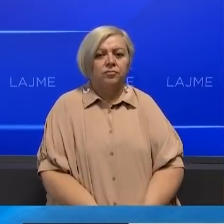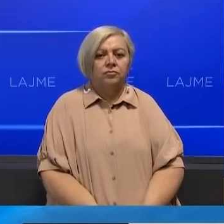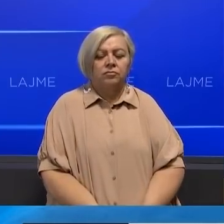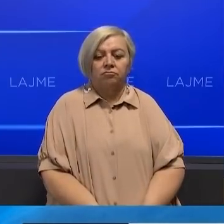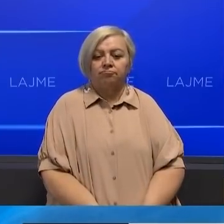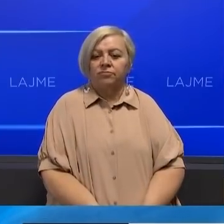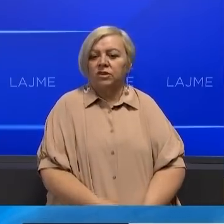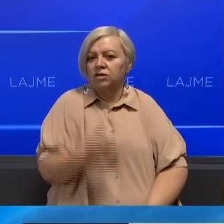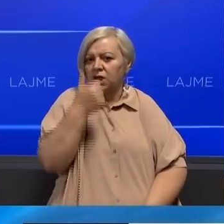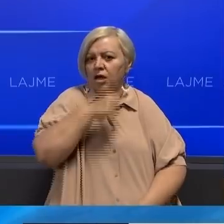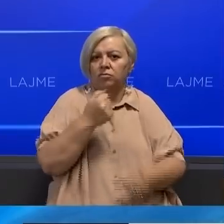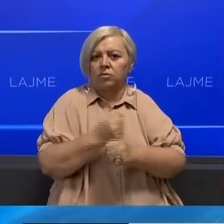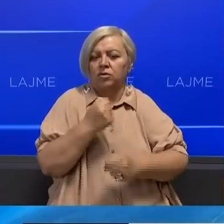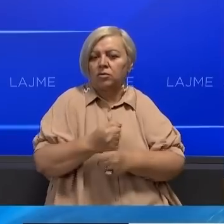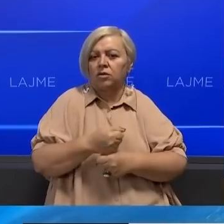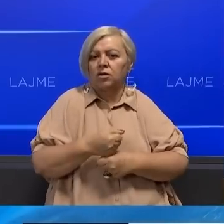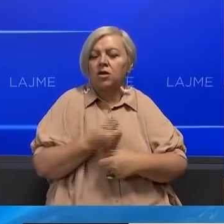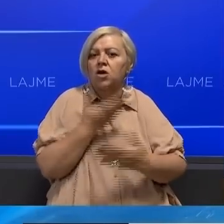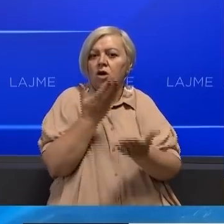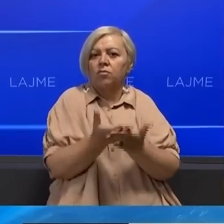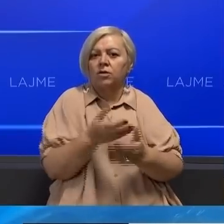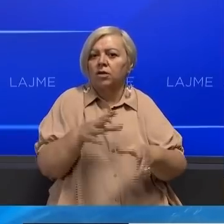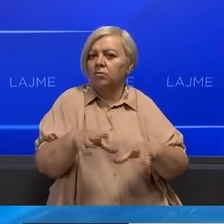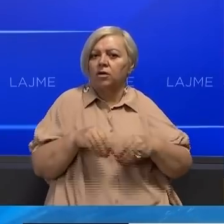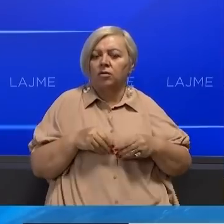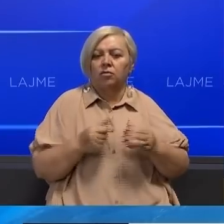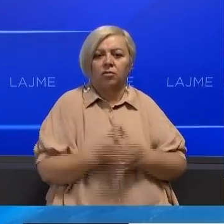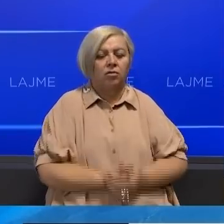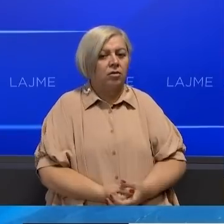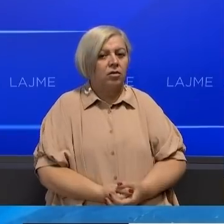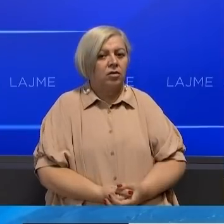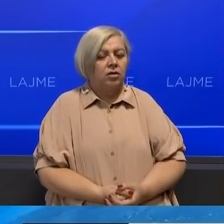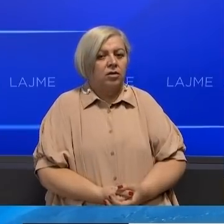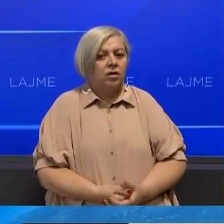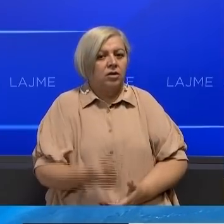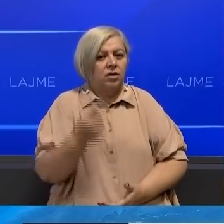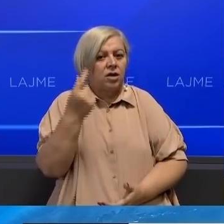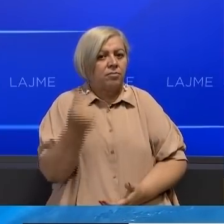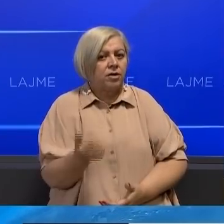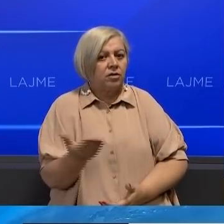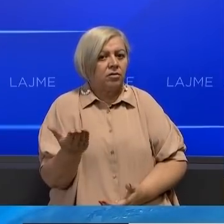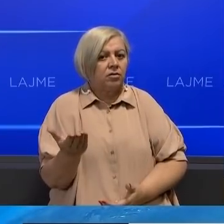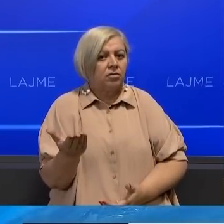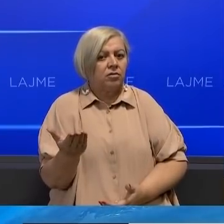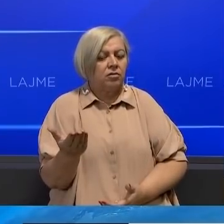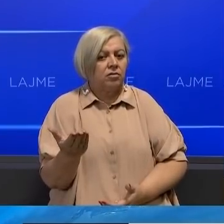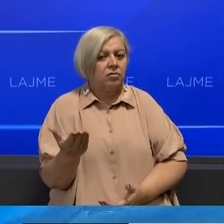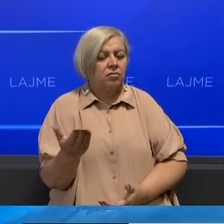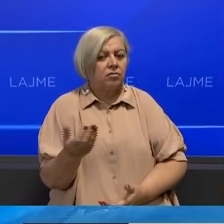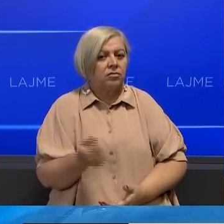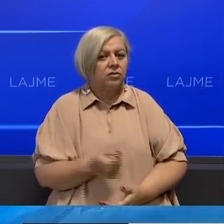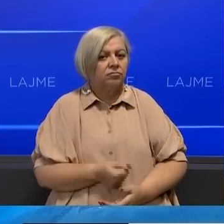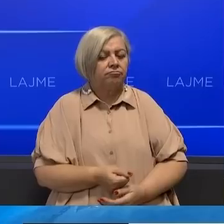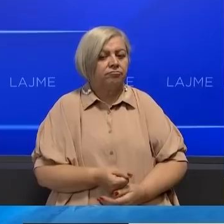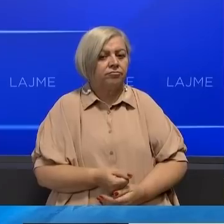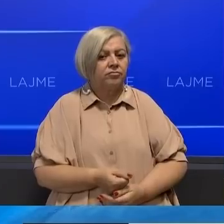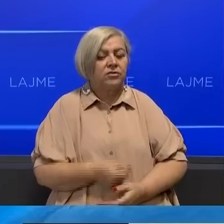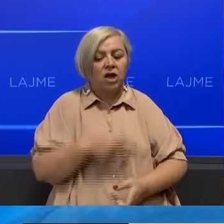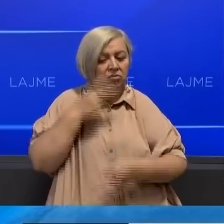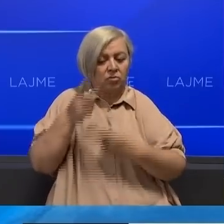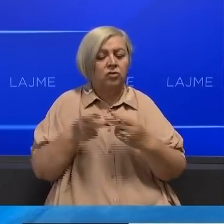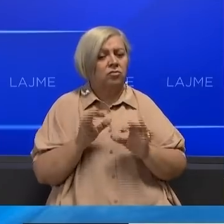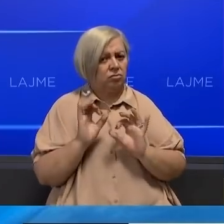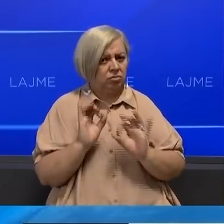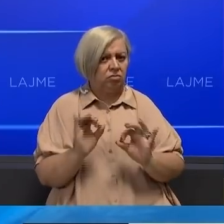hapa që këni morë në zbatim të rekomandimeve, në fakt e po vetëm ato që i këni referu në hetusi, mirë shumë